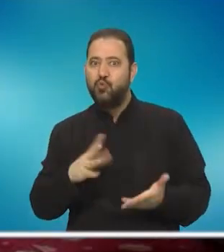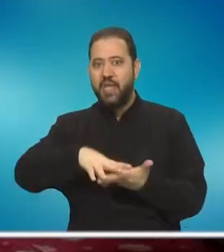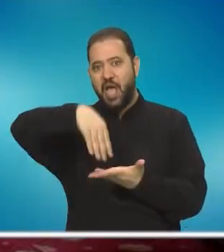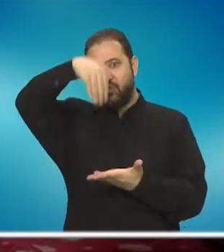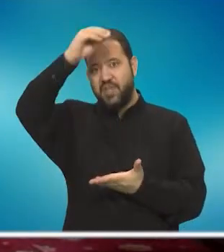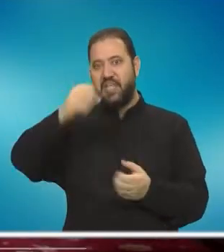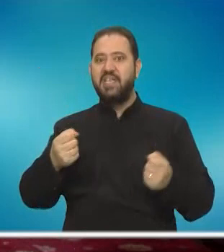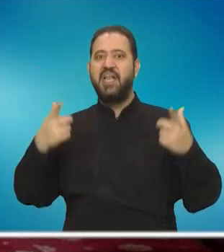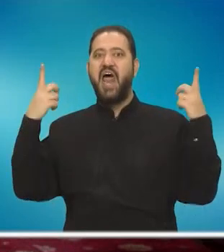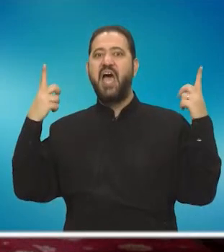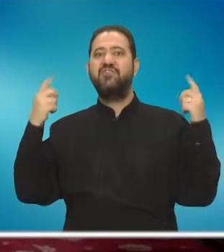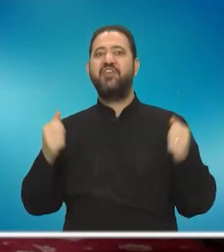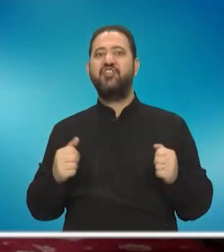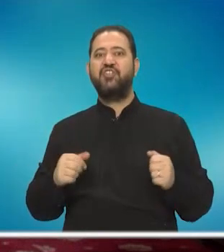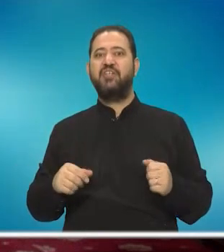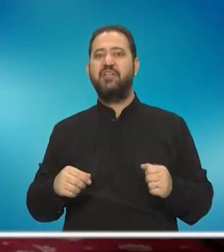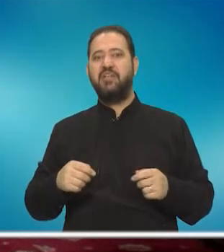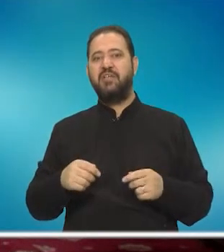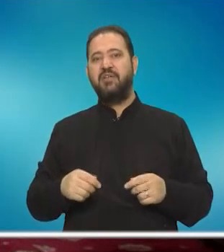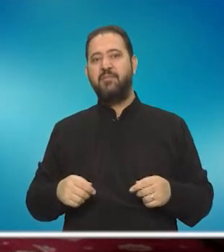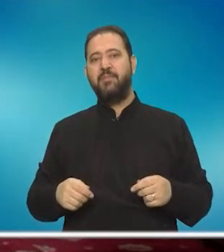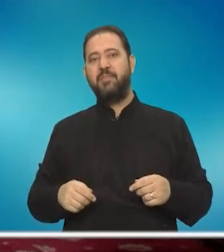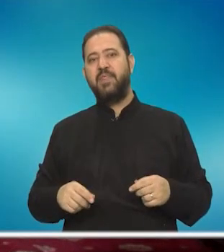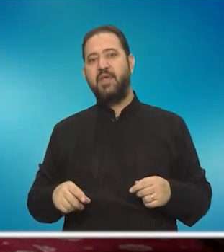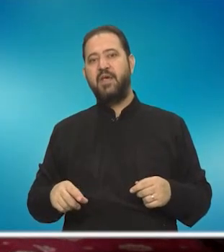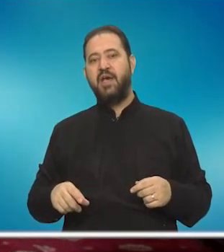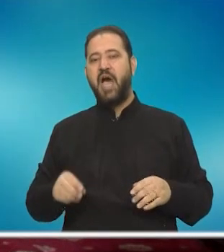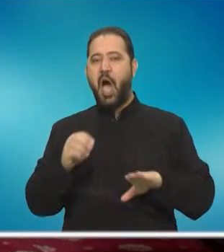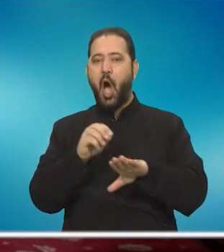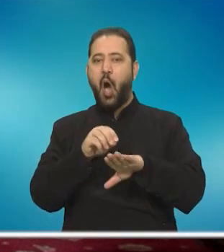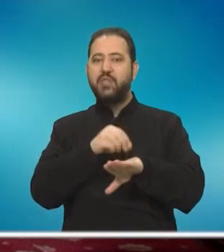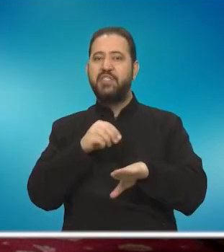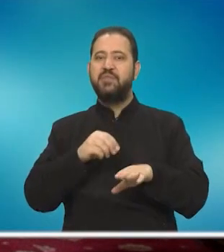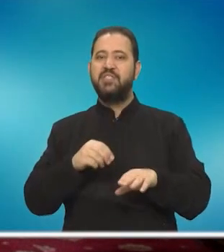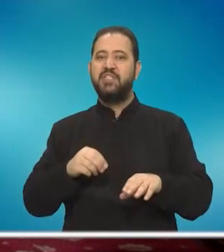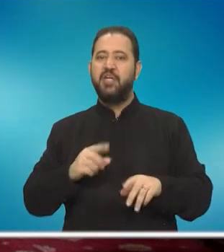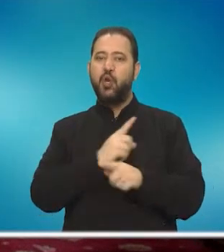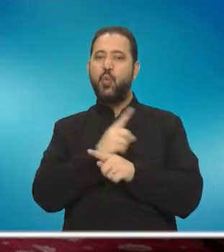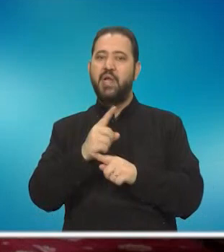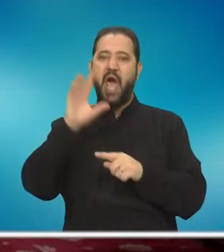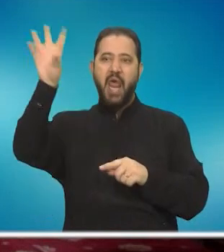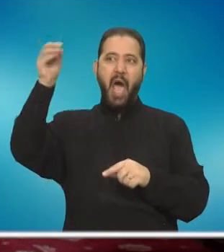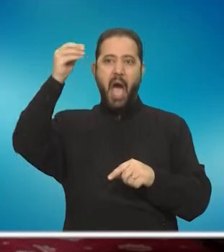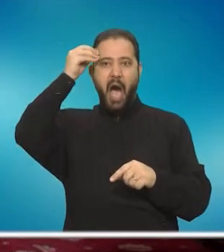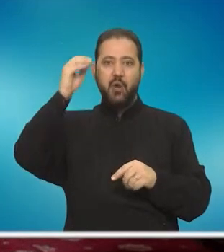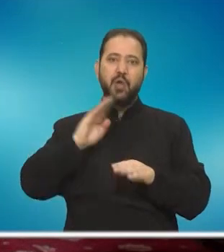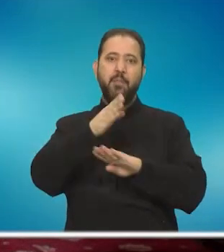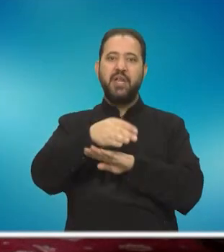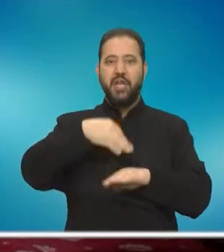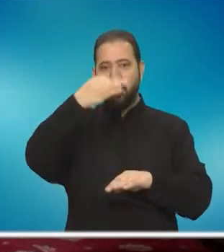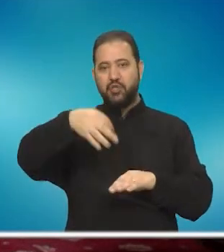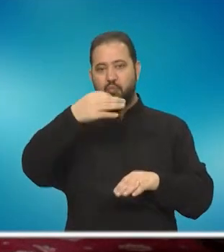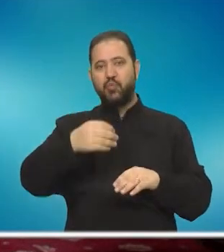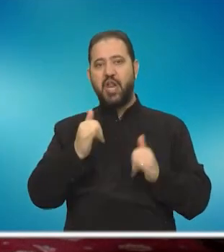la sfârșit, într-adevăr, s-au împărtășit de lucrarea Harului prin intonarea